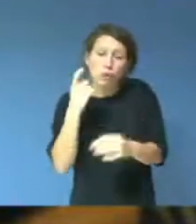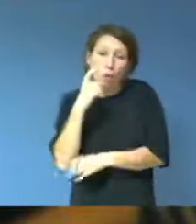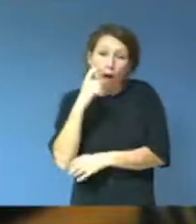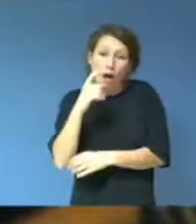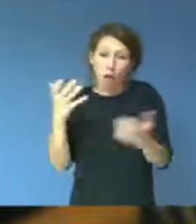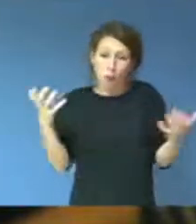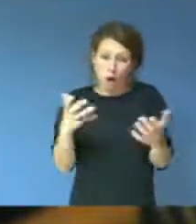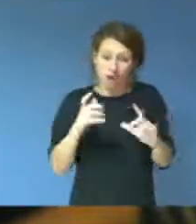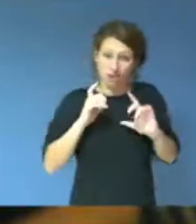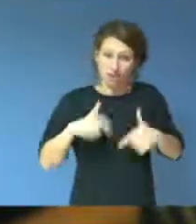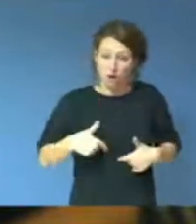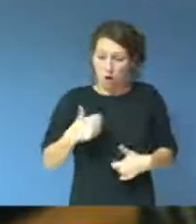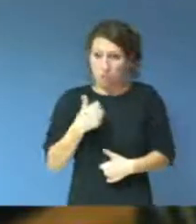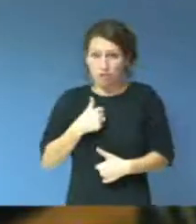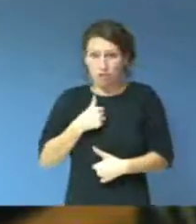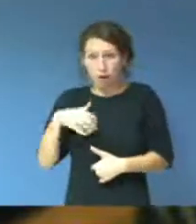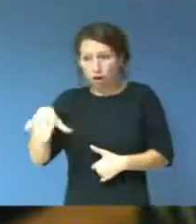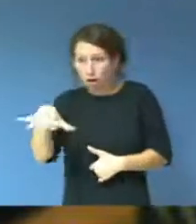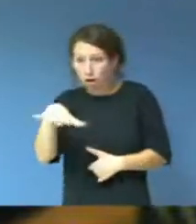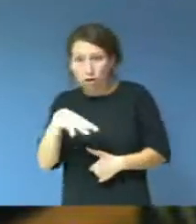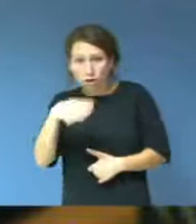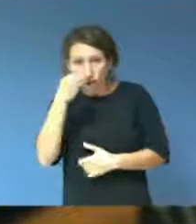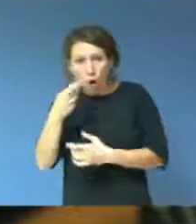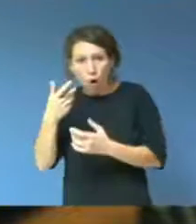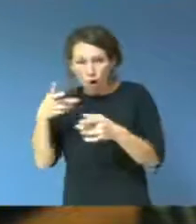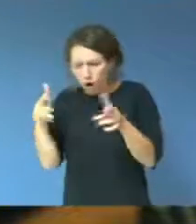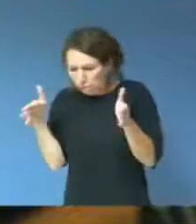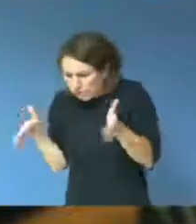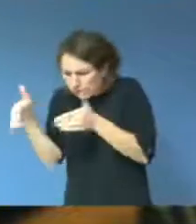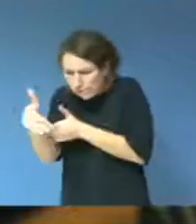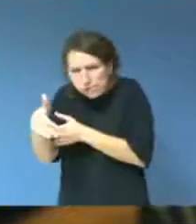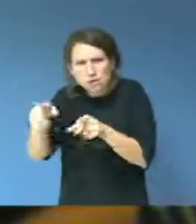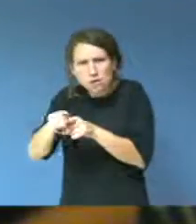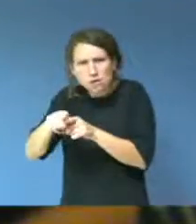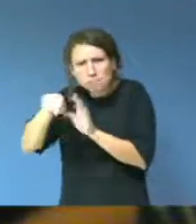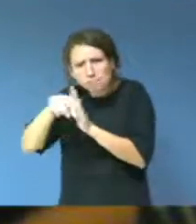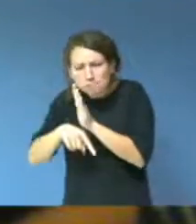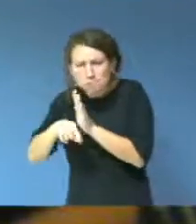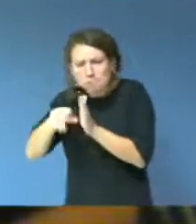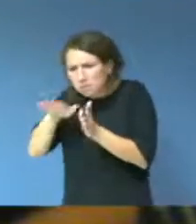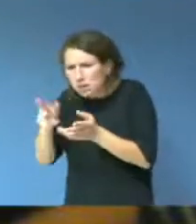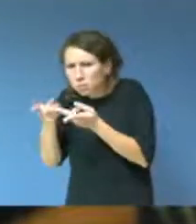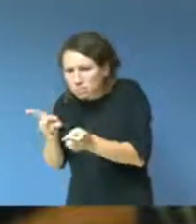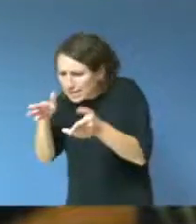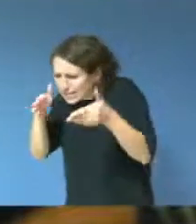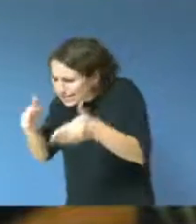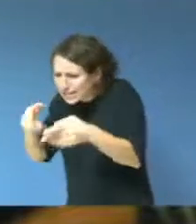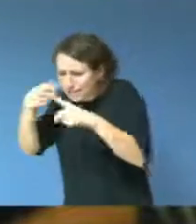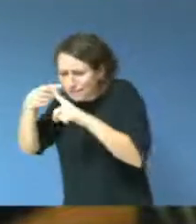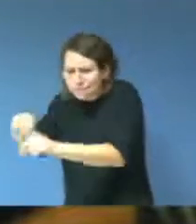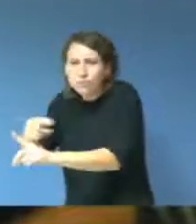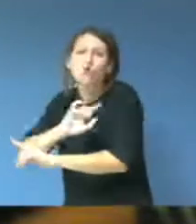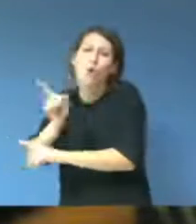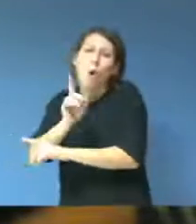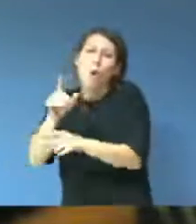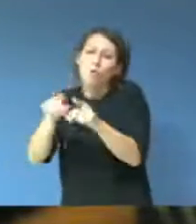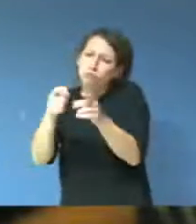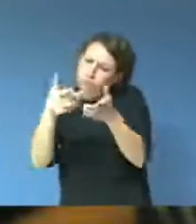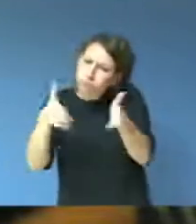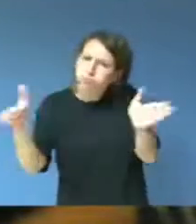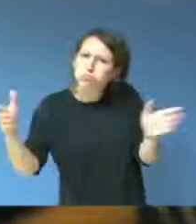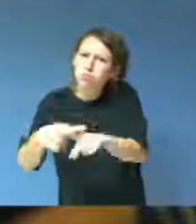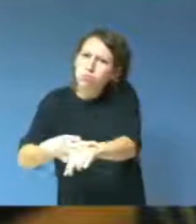les écoles actuellement privées s'ouvrent actuellement à tous les publics, et il serait faire un mauvais procès que de dire qu'elles sont réservées qu'à une certaine catégorie de